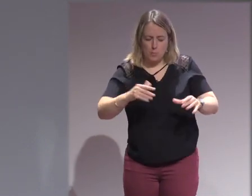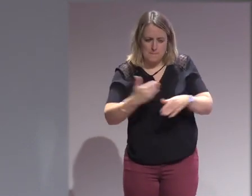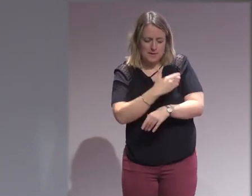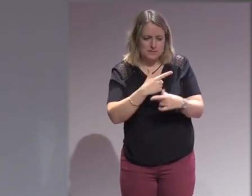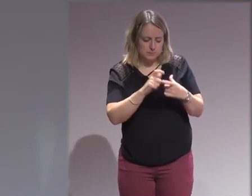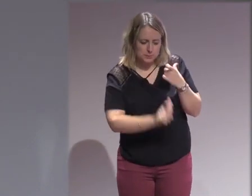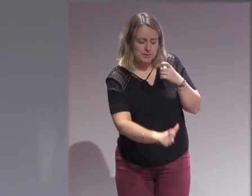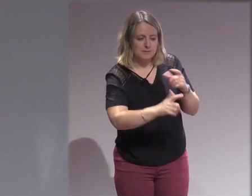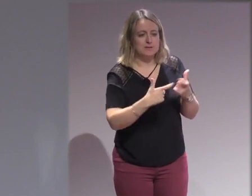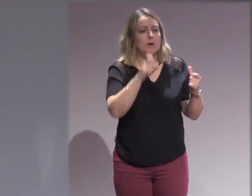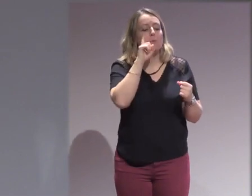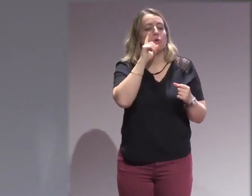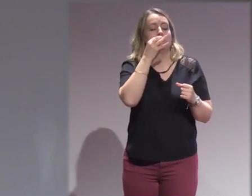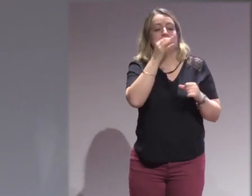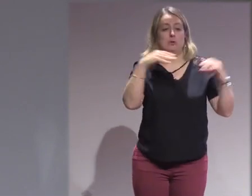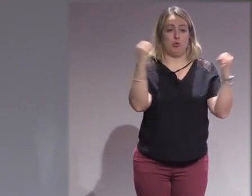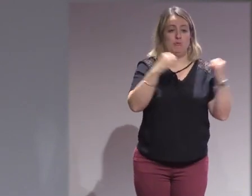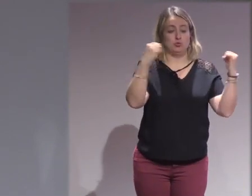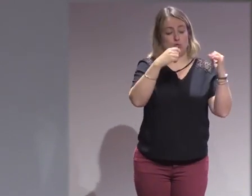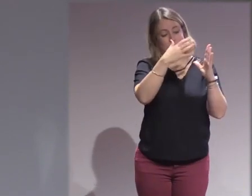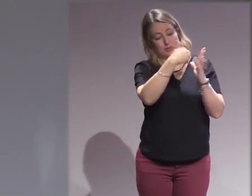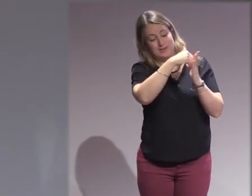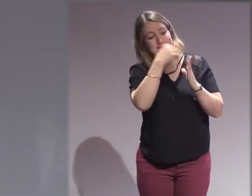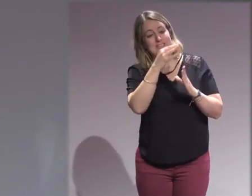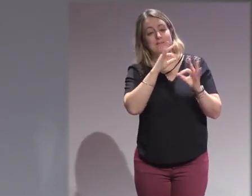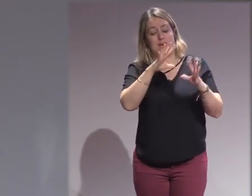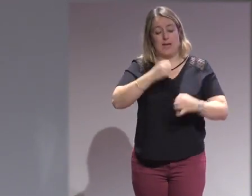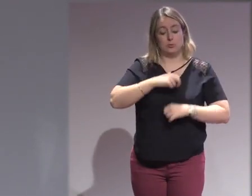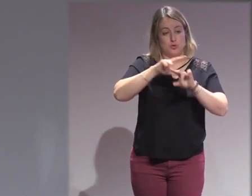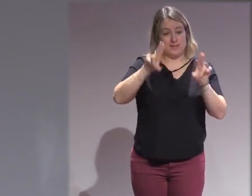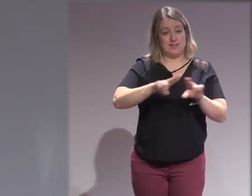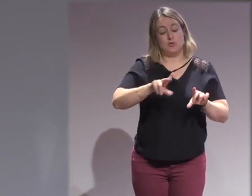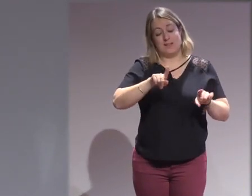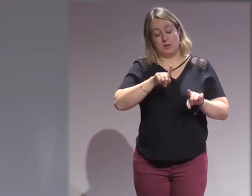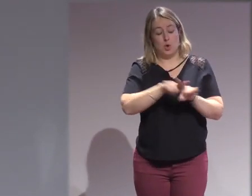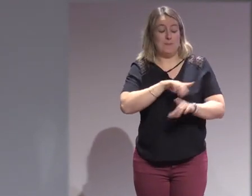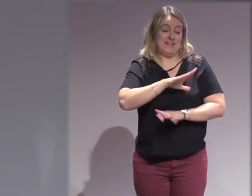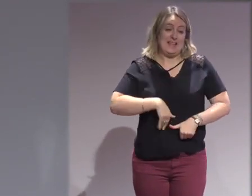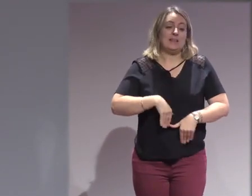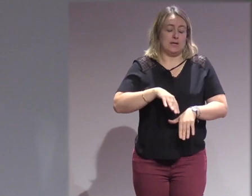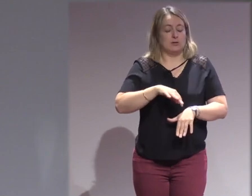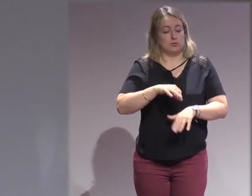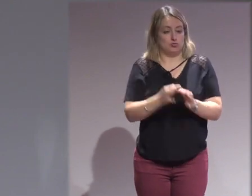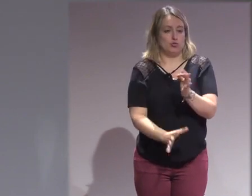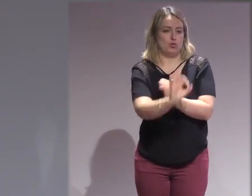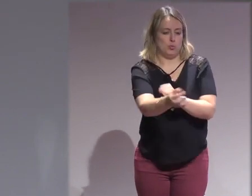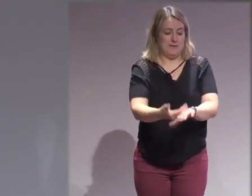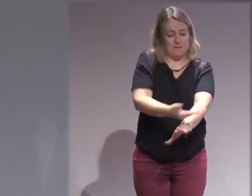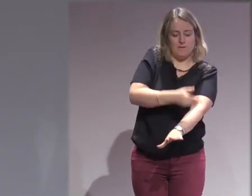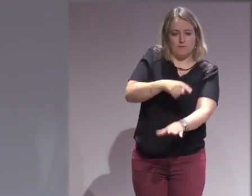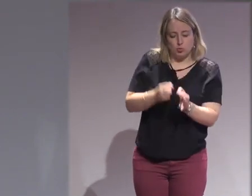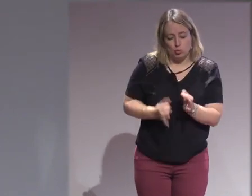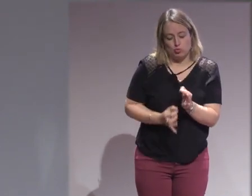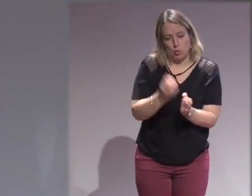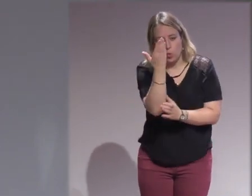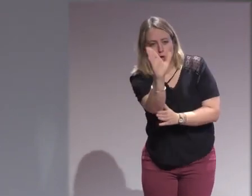l'adoption internationale doit être une solution de dernier recours. Mais bon, on voit avec la Corée du Sud, on peut quand même toujours trécher. Mais en tout cas, normalement, c'est